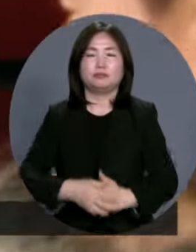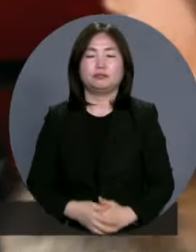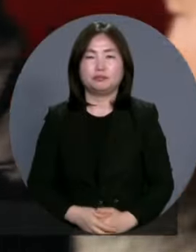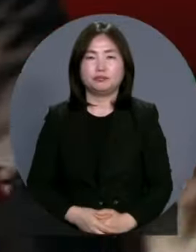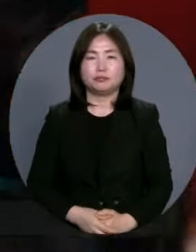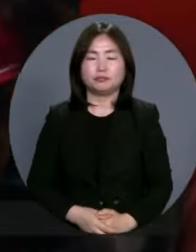예정입니다